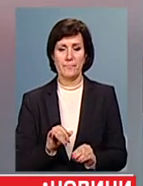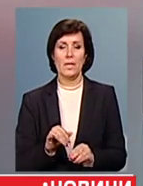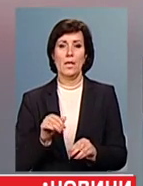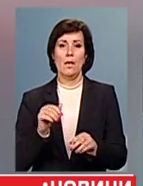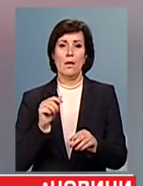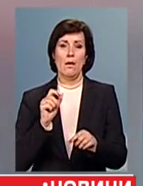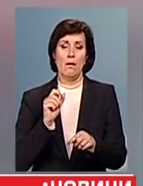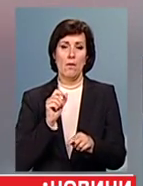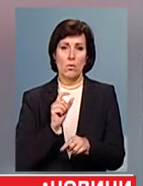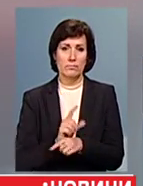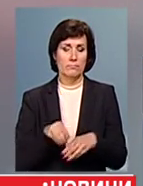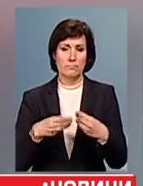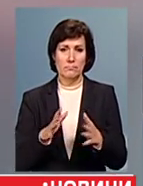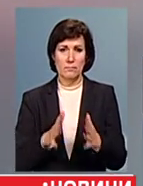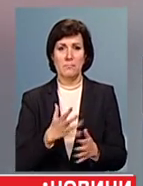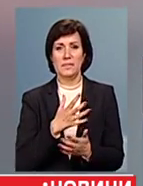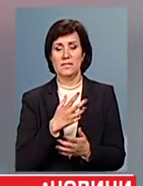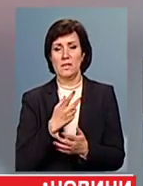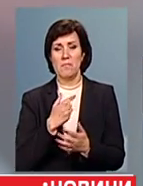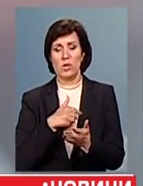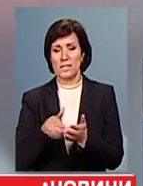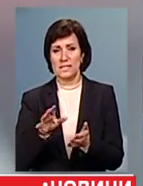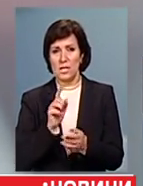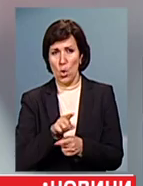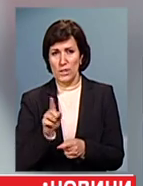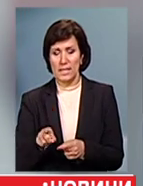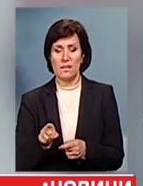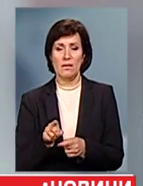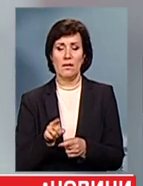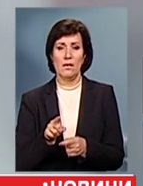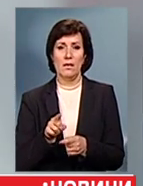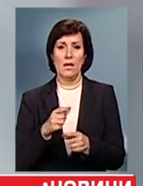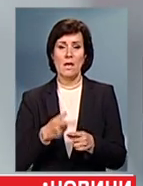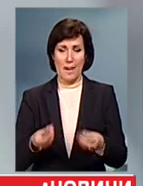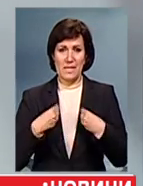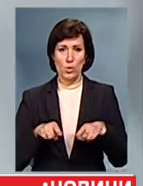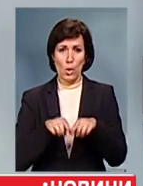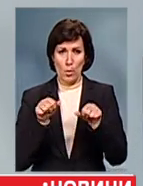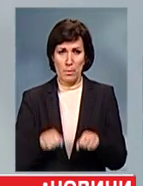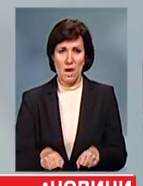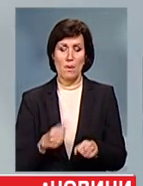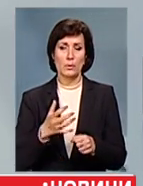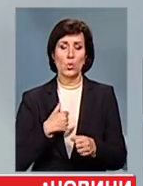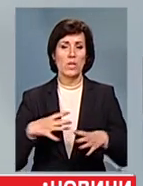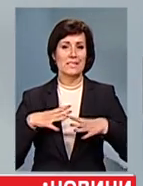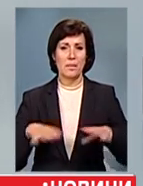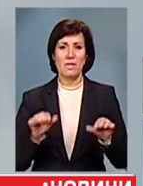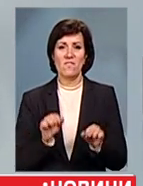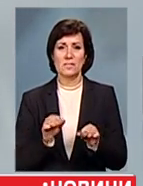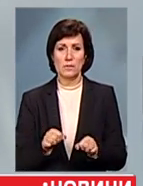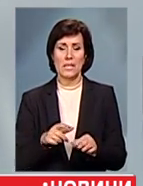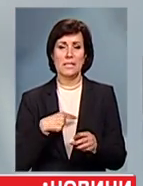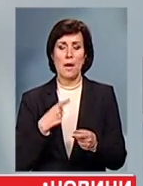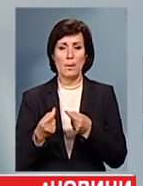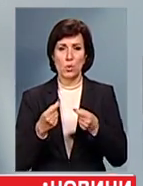Показання ми сьогодні не давали по 51 статті, відмовилися від них в Конституції, яка дає нам таке право, оскільки у нас не було можливості для